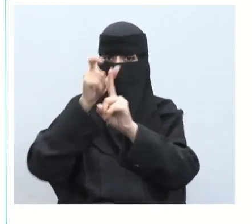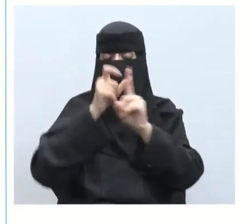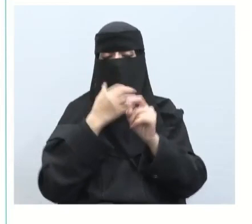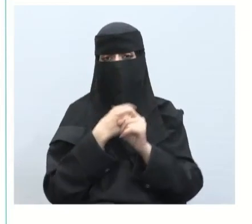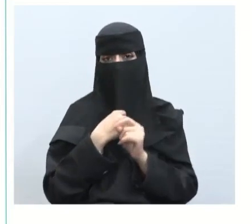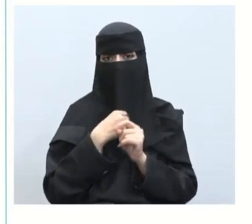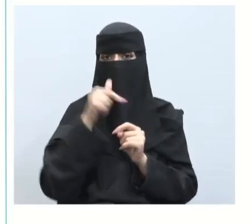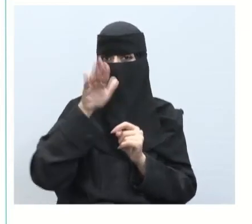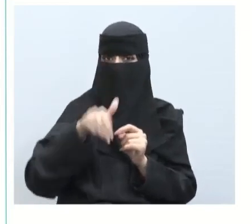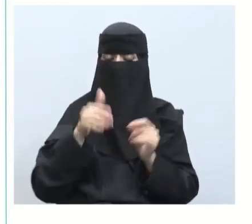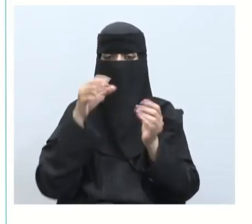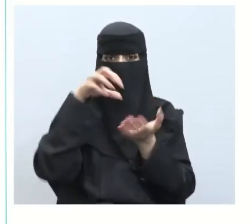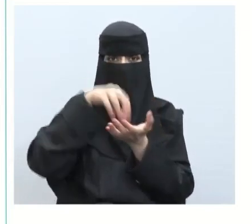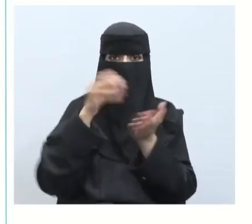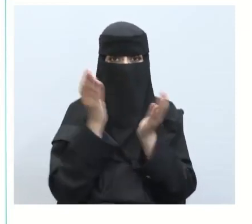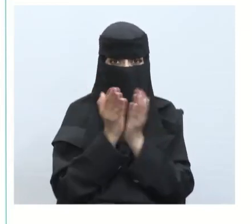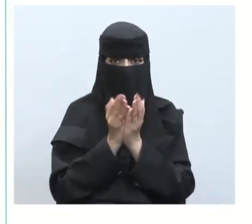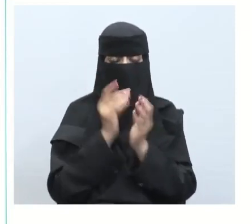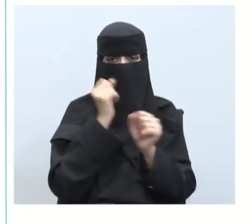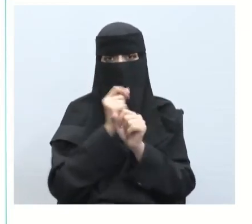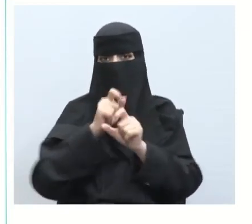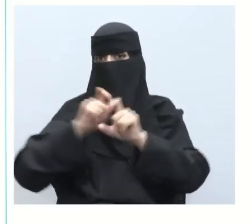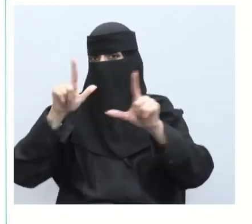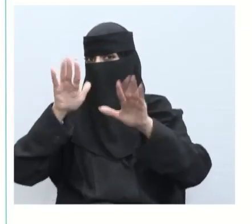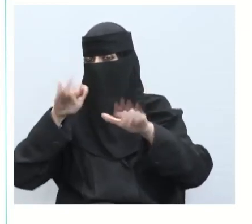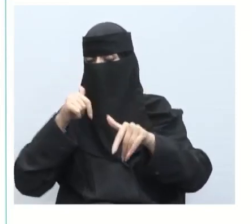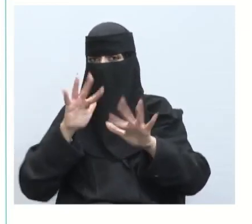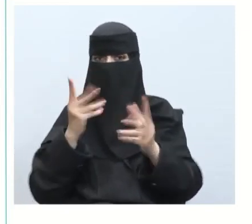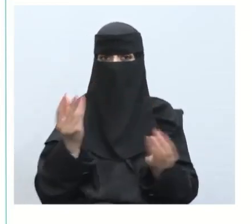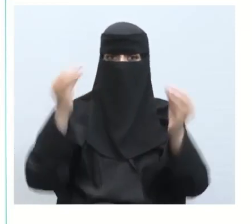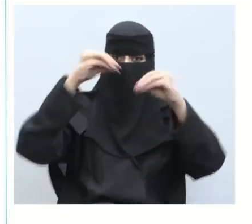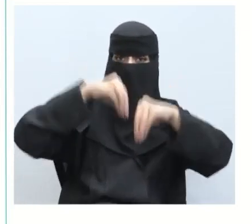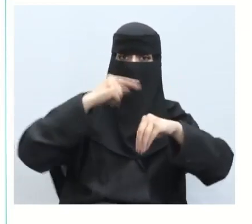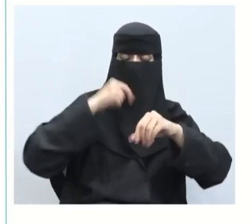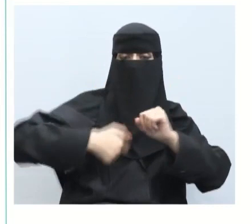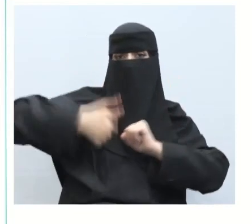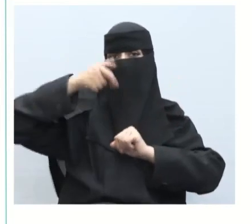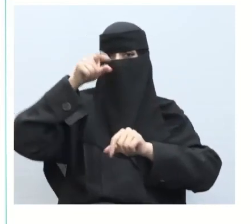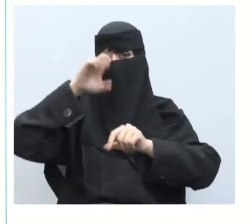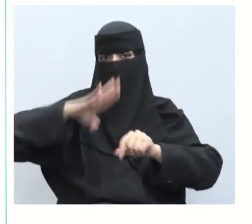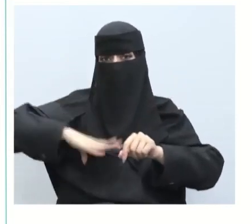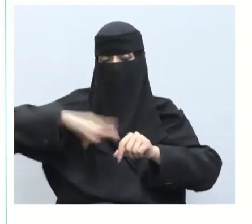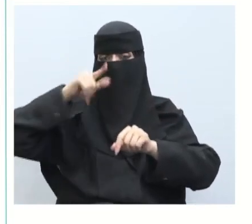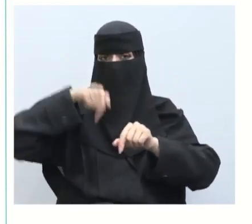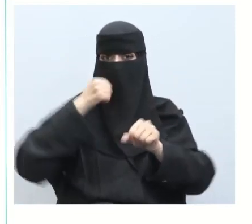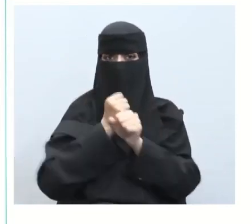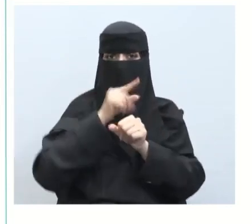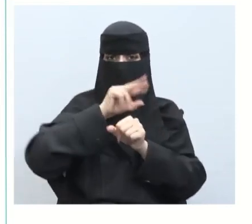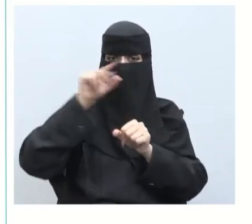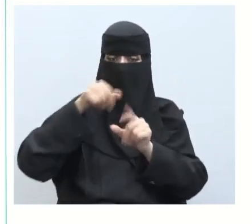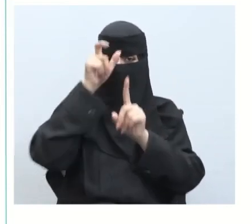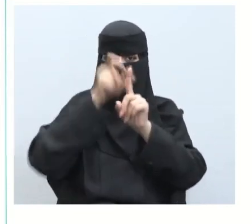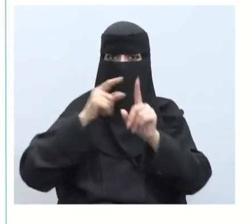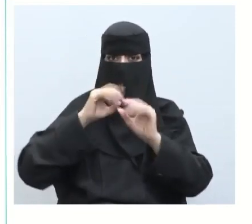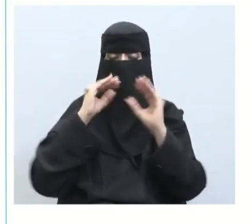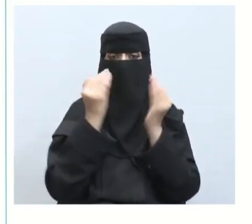في مدرسه قمنا بالتطبيق عليها ووضحنا كيف نوظف او كيف ينجز المدير العمل وفقا لوظائف